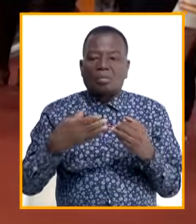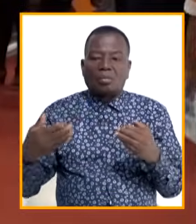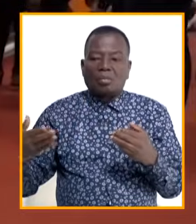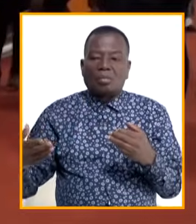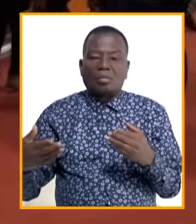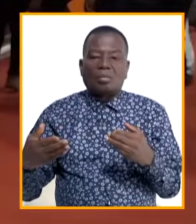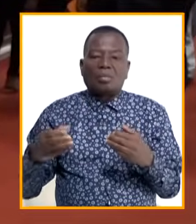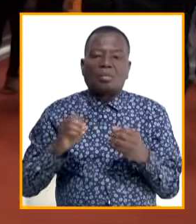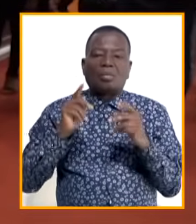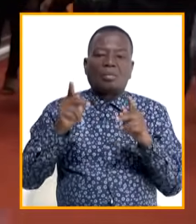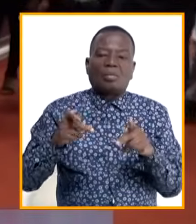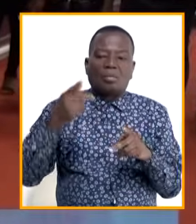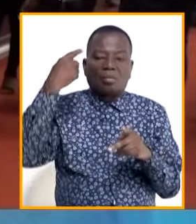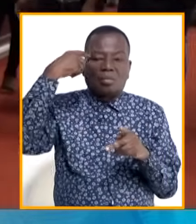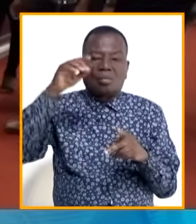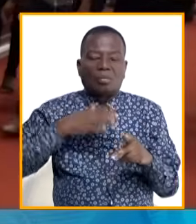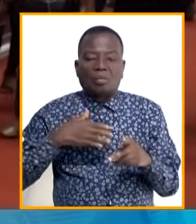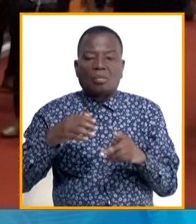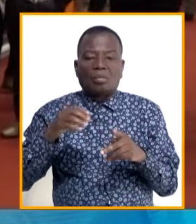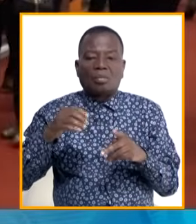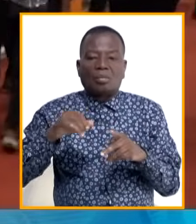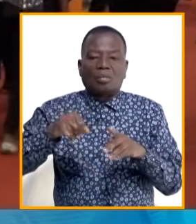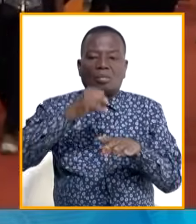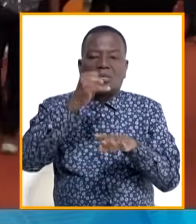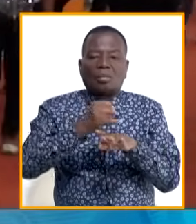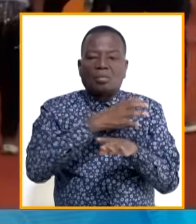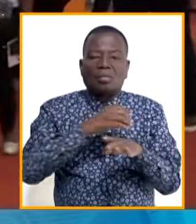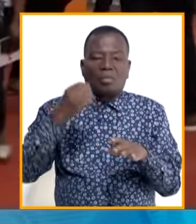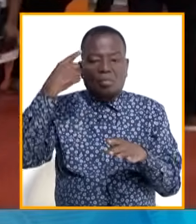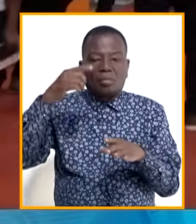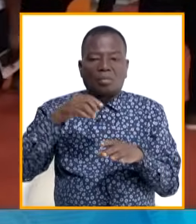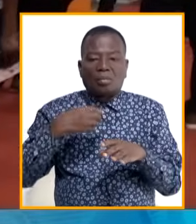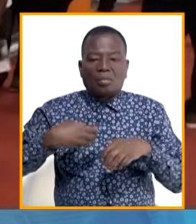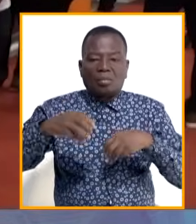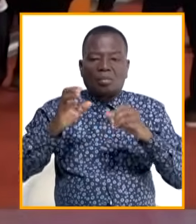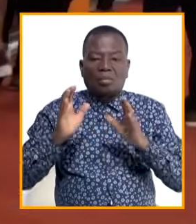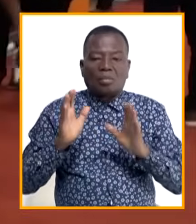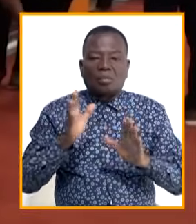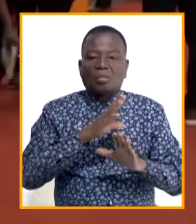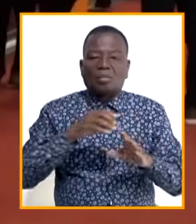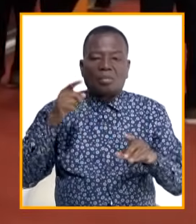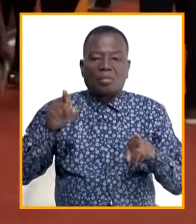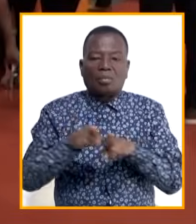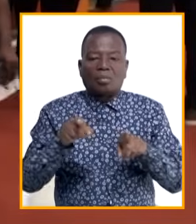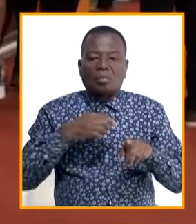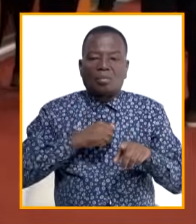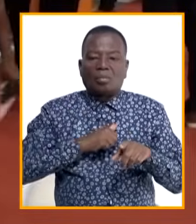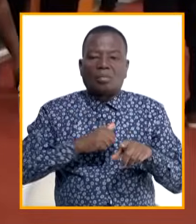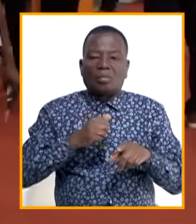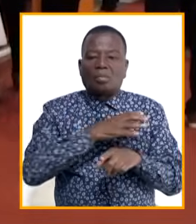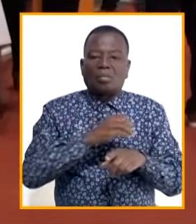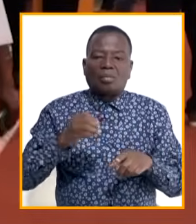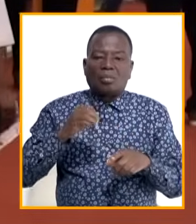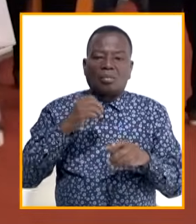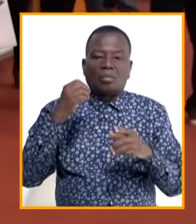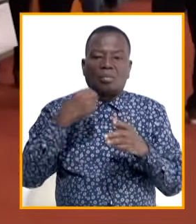choses. Opportunités pour ma structure et aussi pour mes clients. Et moi-même personnellement, tout ce qui est déco